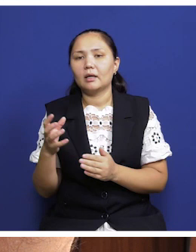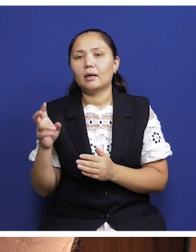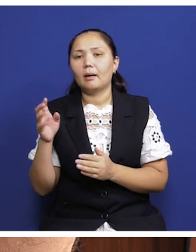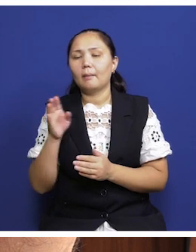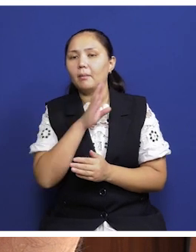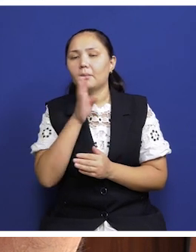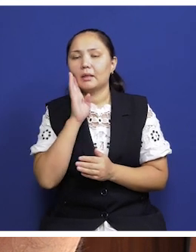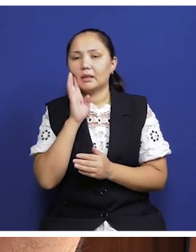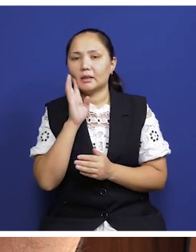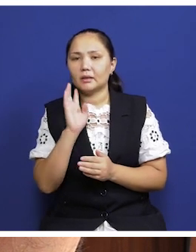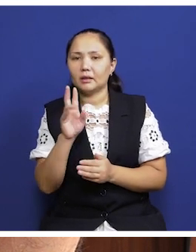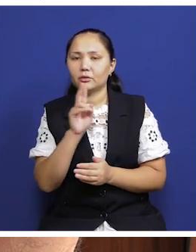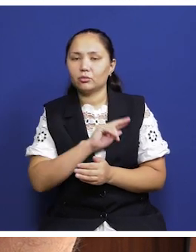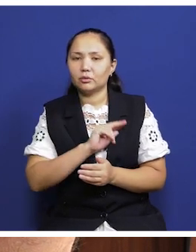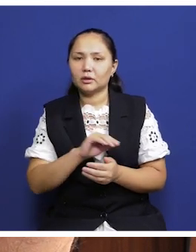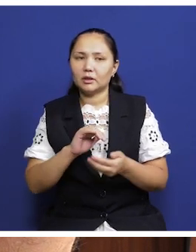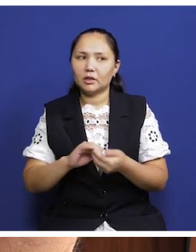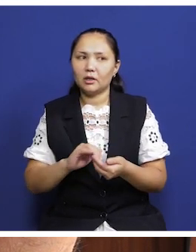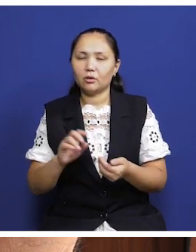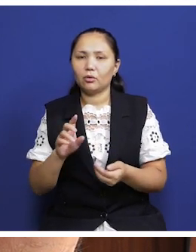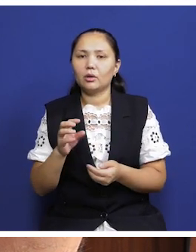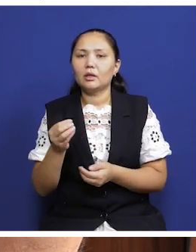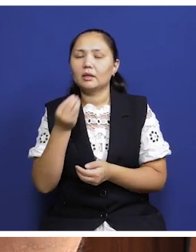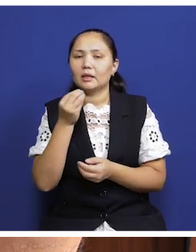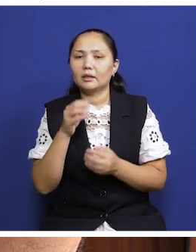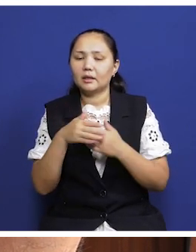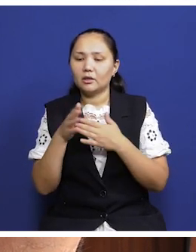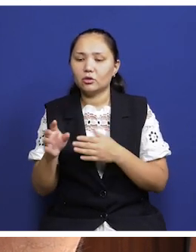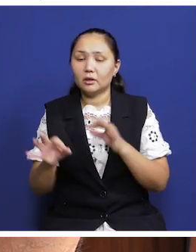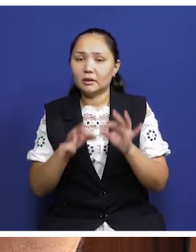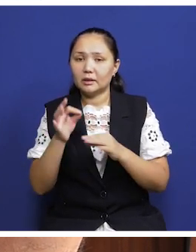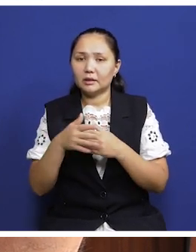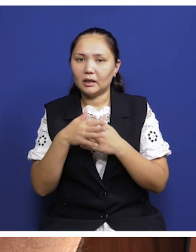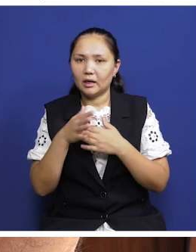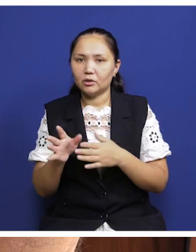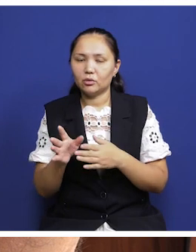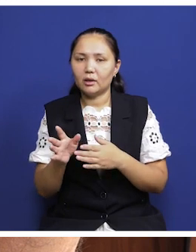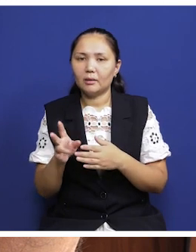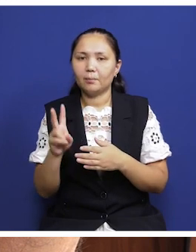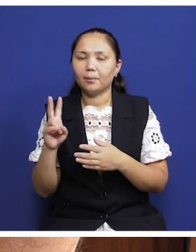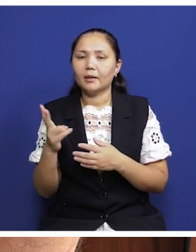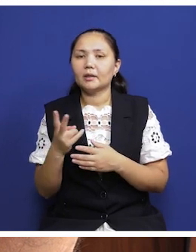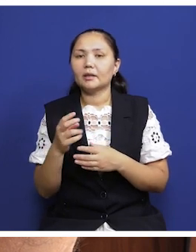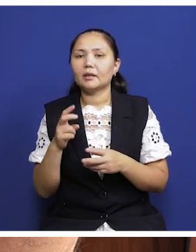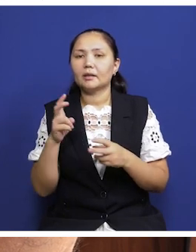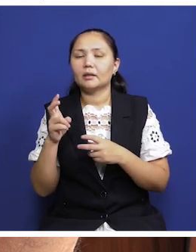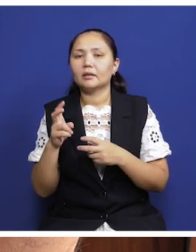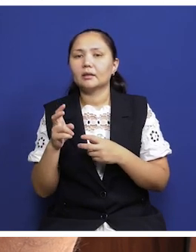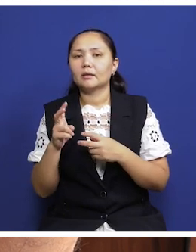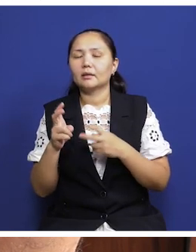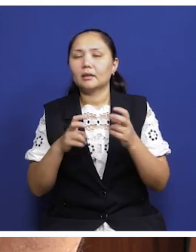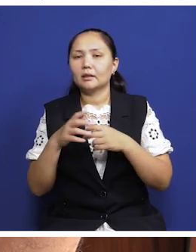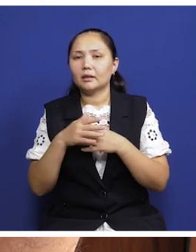саласында қазір наубайхана ашуға, бізде жаңа тігін цехін ашуға, екі тігін цехін ашуға өтінім беріліп отыр.